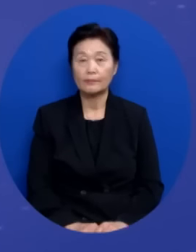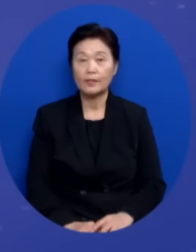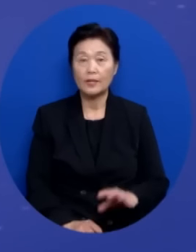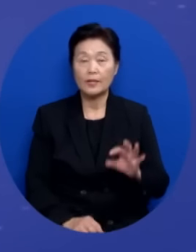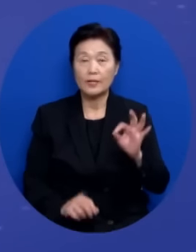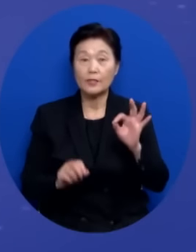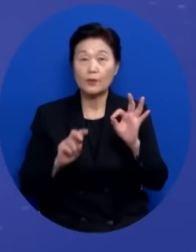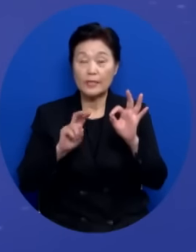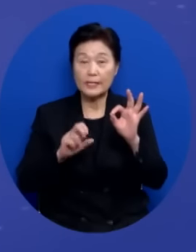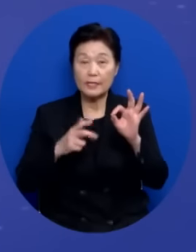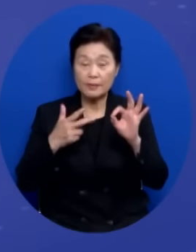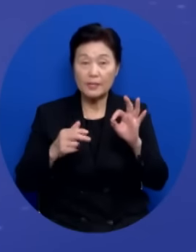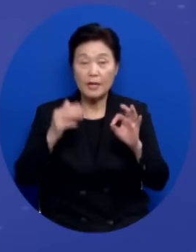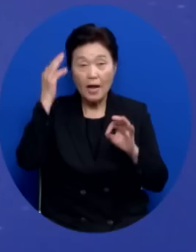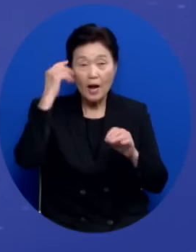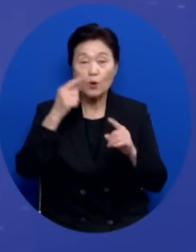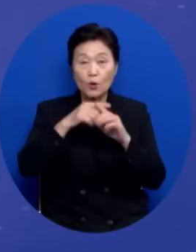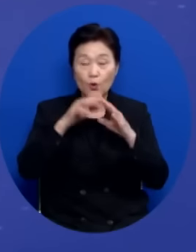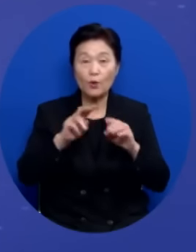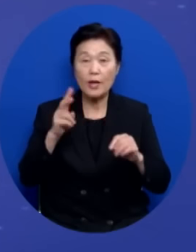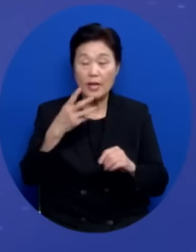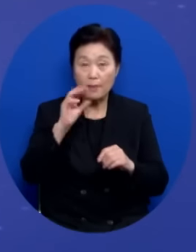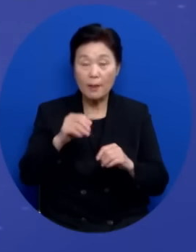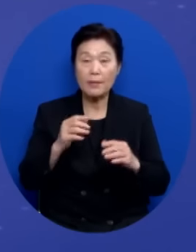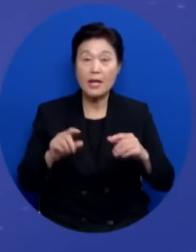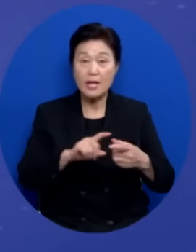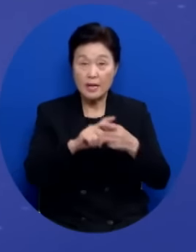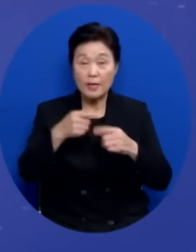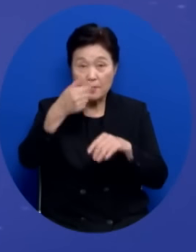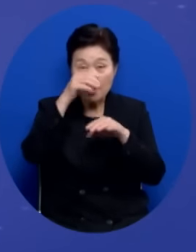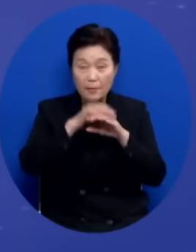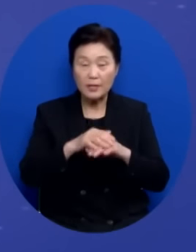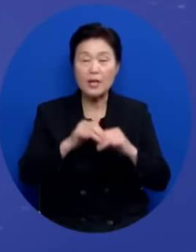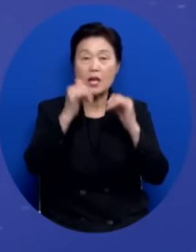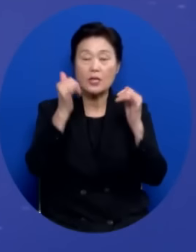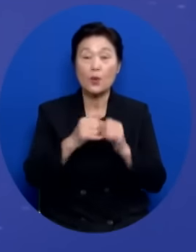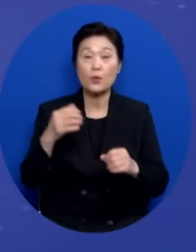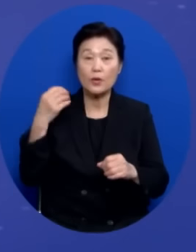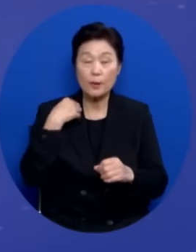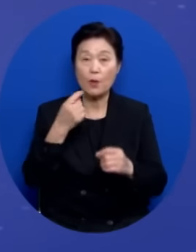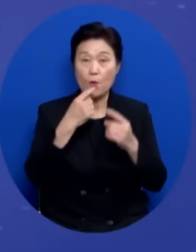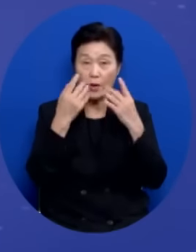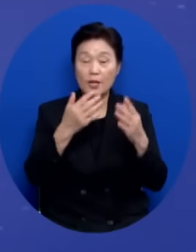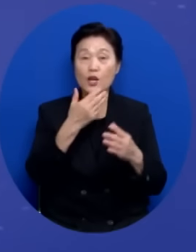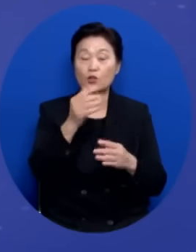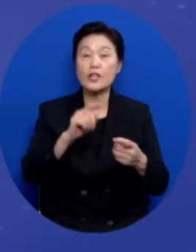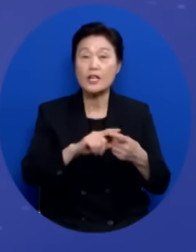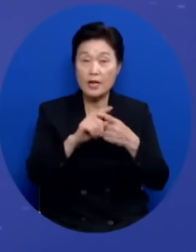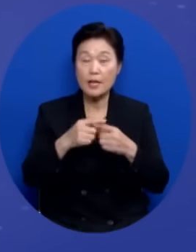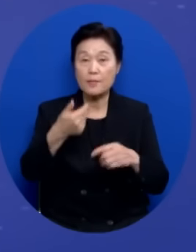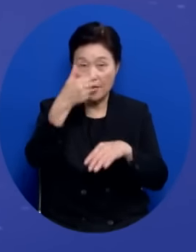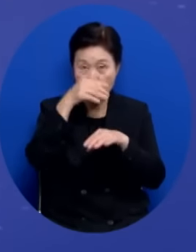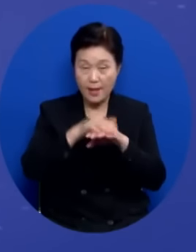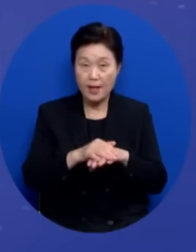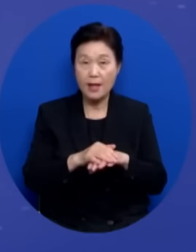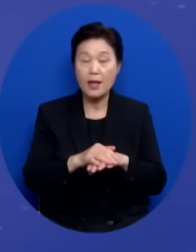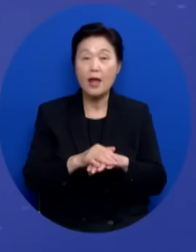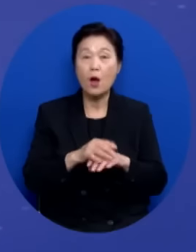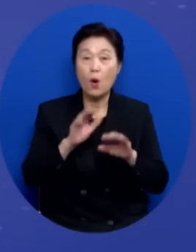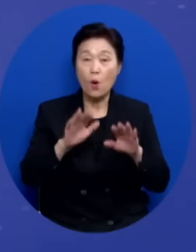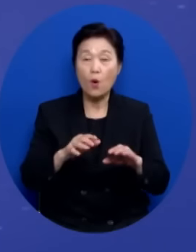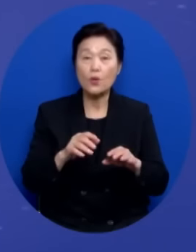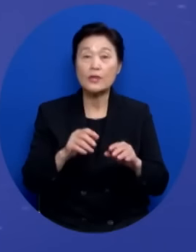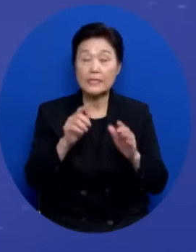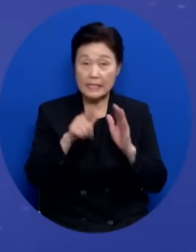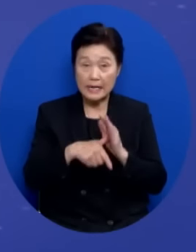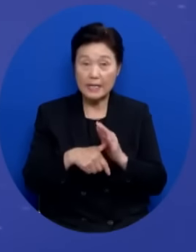지난 12.7 한국교회 200만 성도 연합예배는 교회의 사회적 책임을 확인할 수 있었던 연합예배로 평가받고 있는데요. 오늘